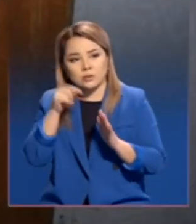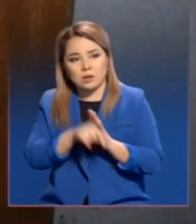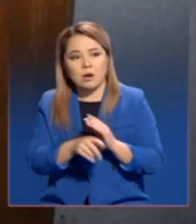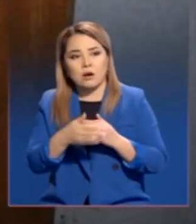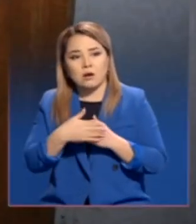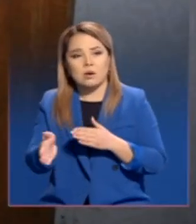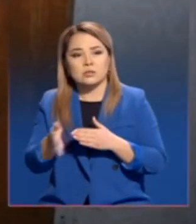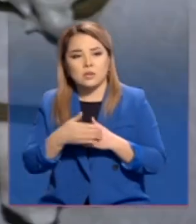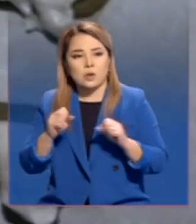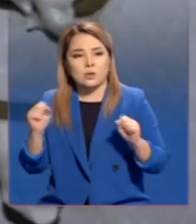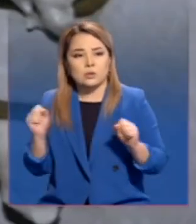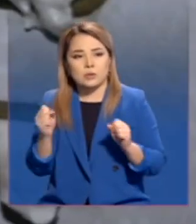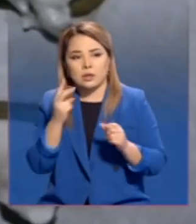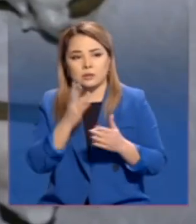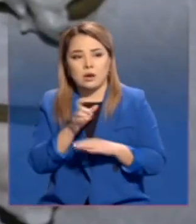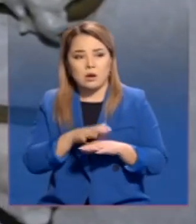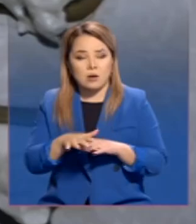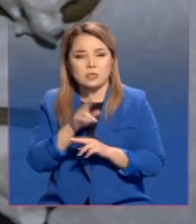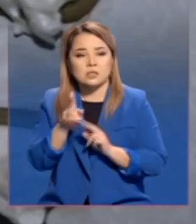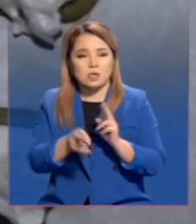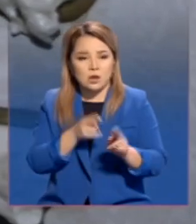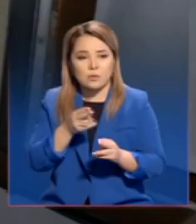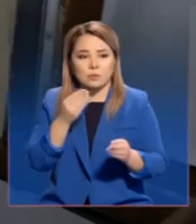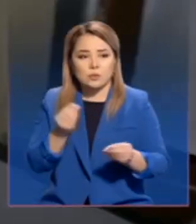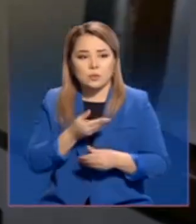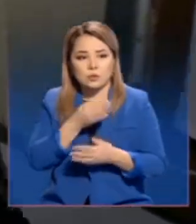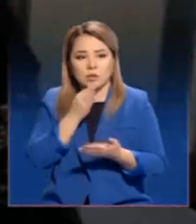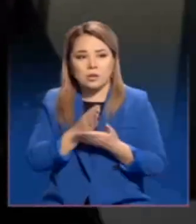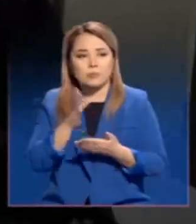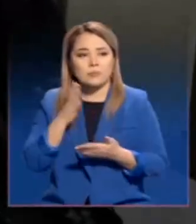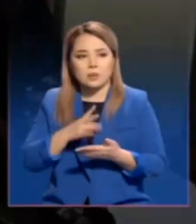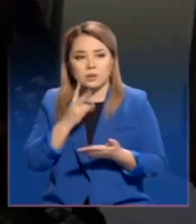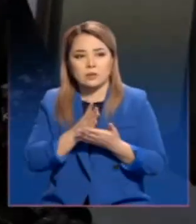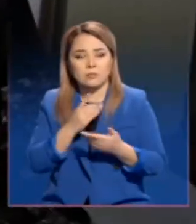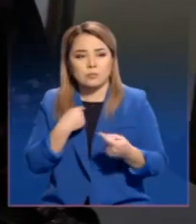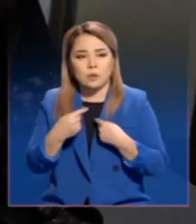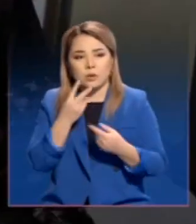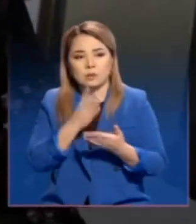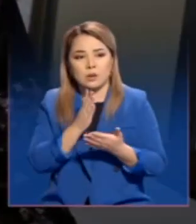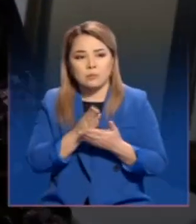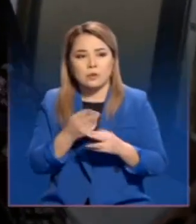ашқан сайын да салқын ұрады. Жолаушылар бұл жағдайға көндіккендей.